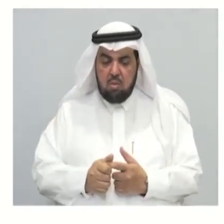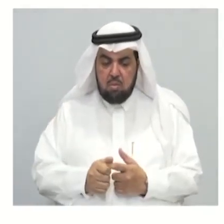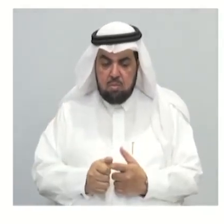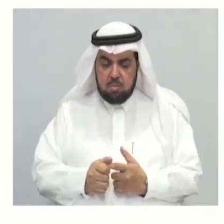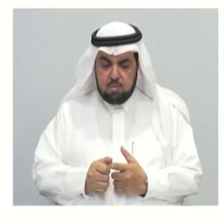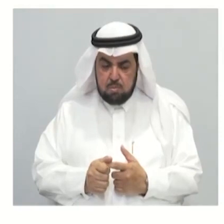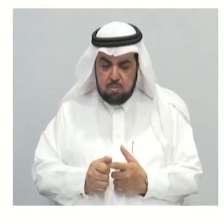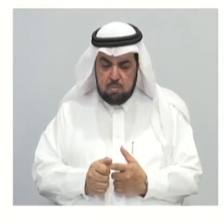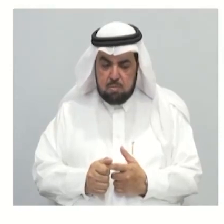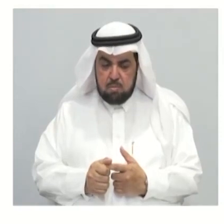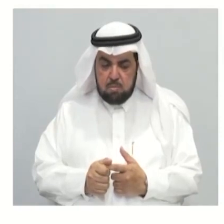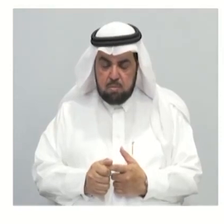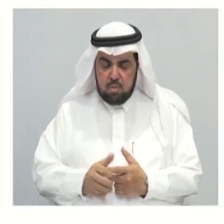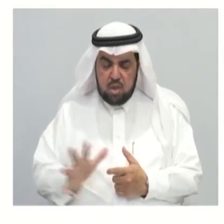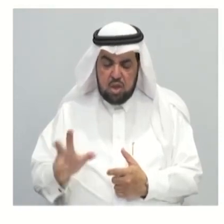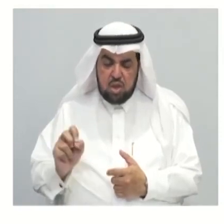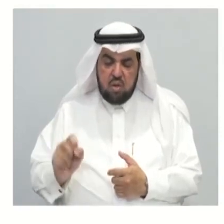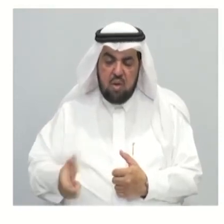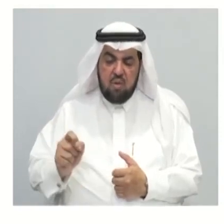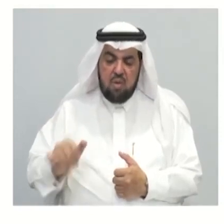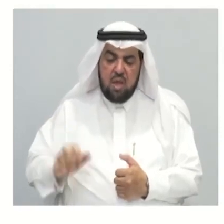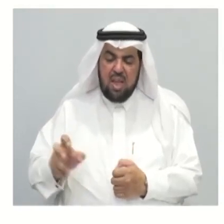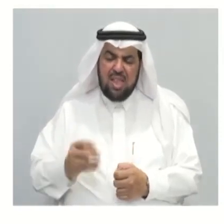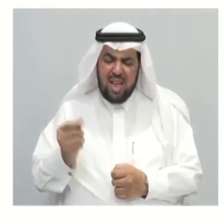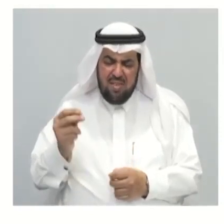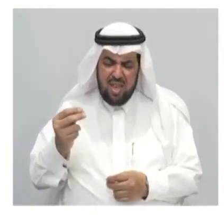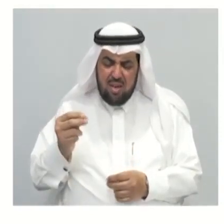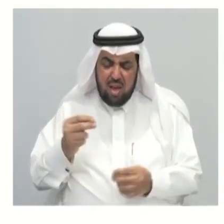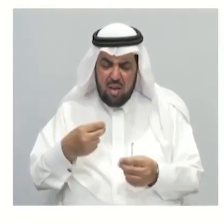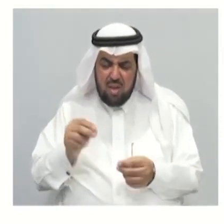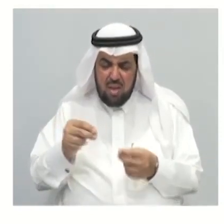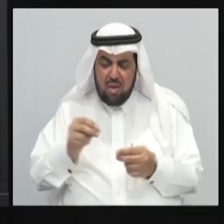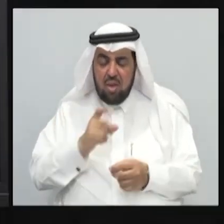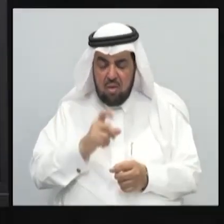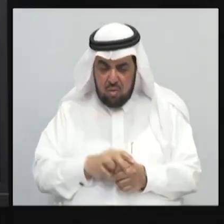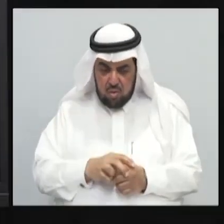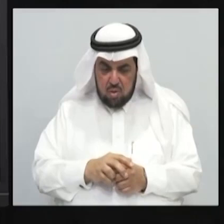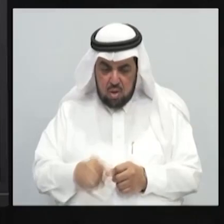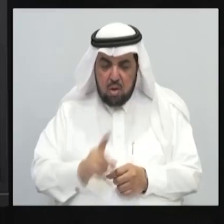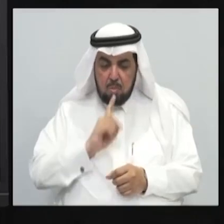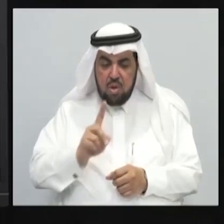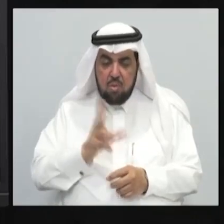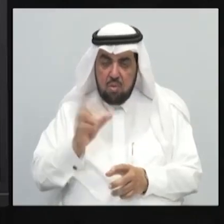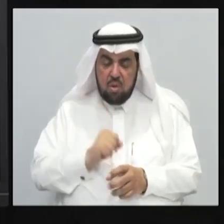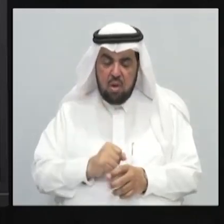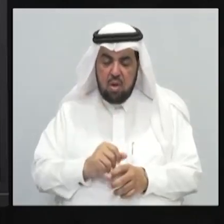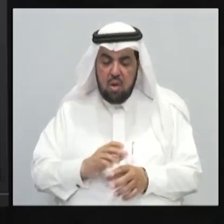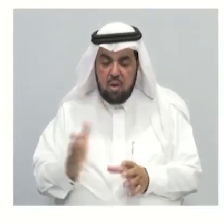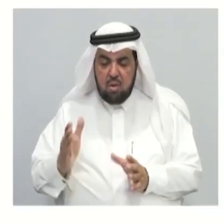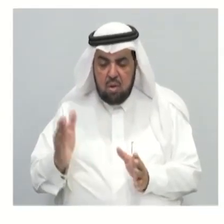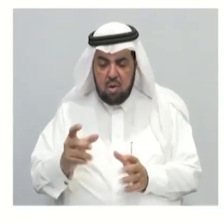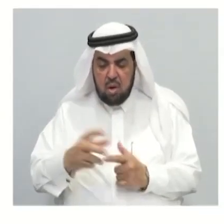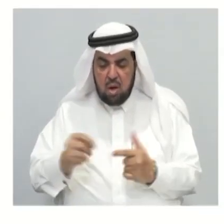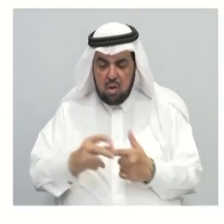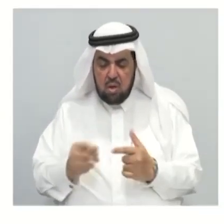خصائص الشفافيه نلاحظ القيمه الافتراضيه لها 100% لا يوجد شفافيه ف